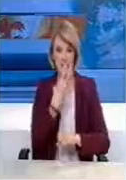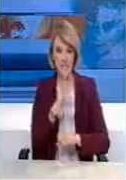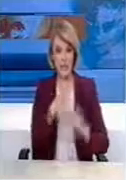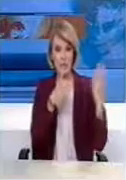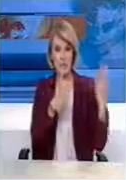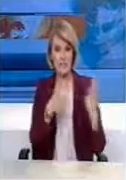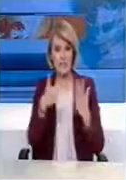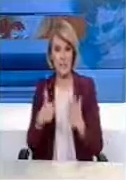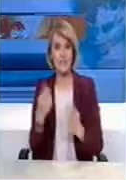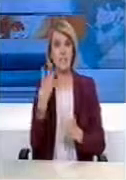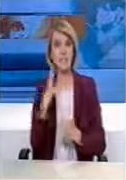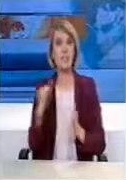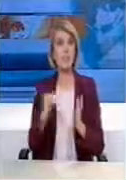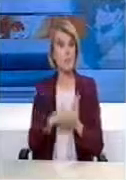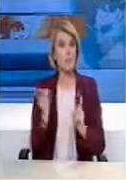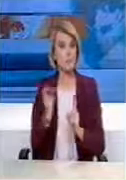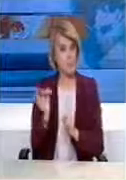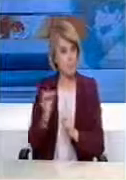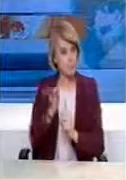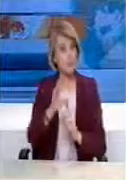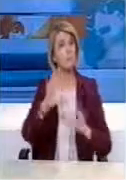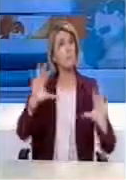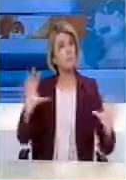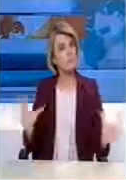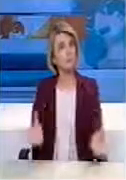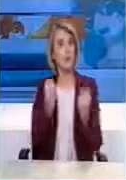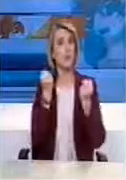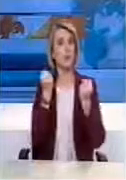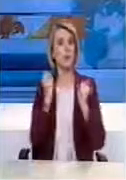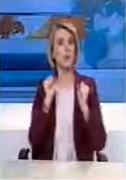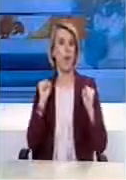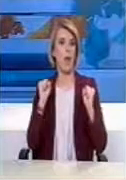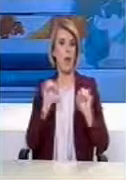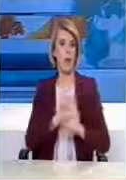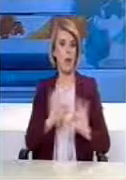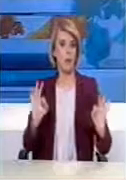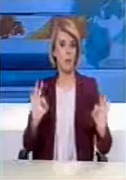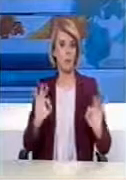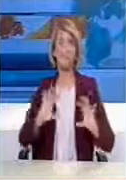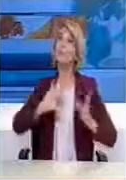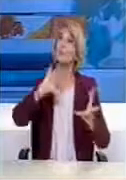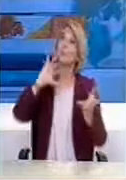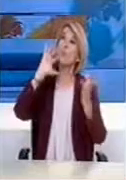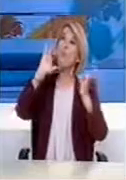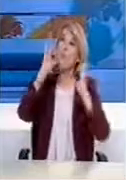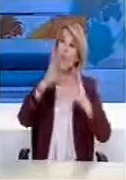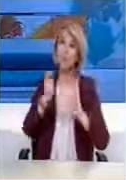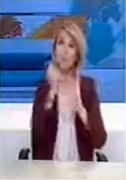366.400 άνθρωποι που ενώ μολύνθηκαν από τον ιό ανέρωσαν και έγιναν καλά. Έχουν καταγραφεί παγκοσμίως